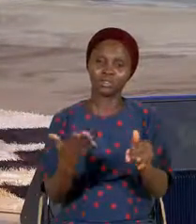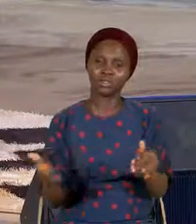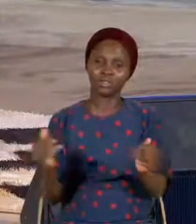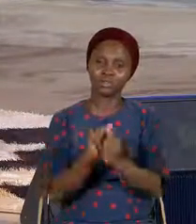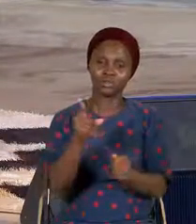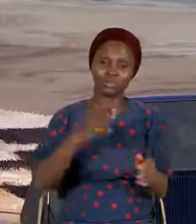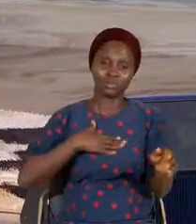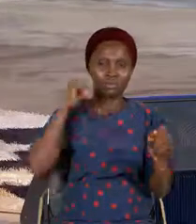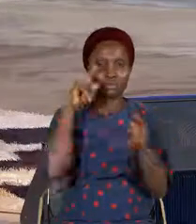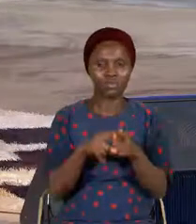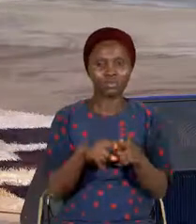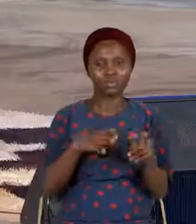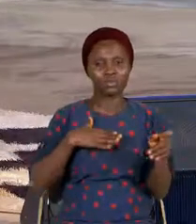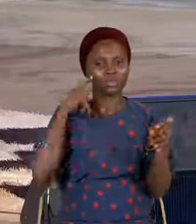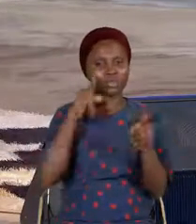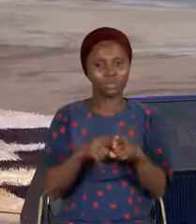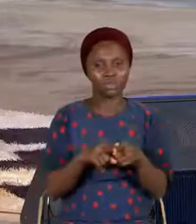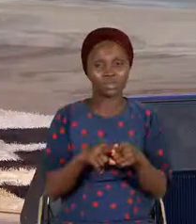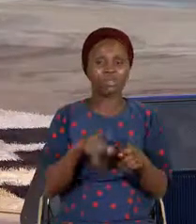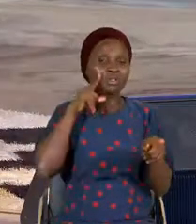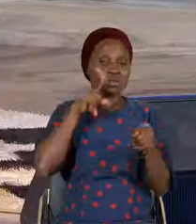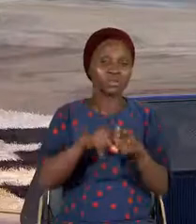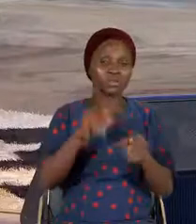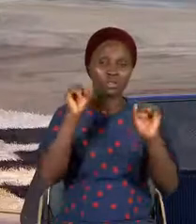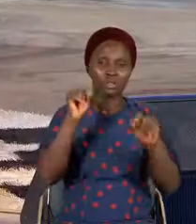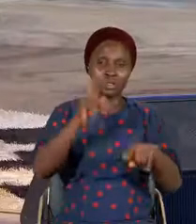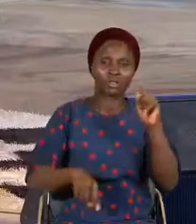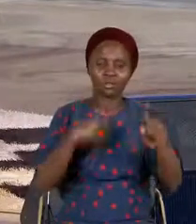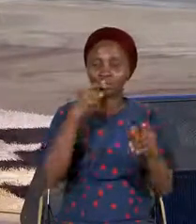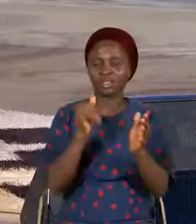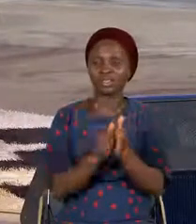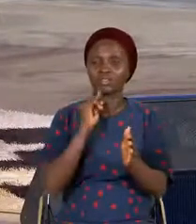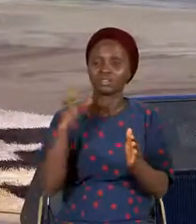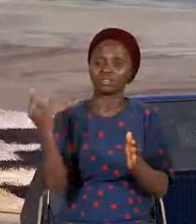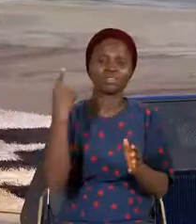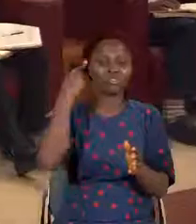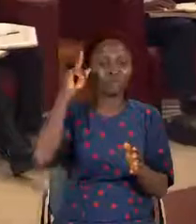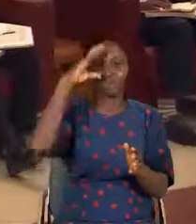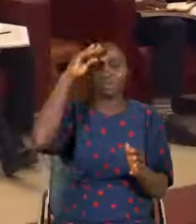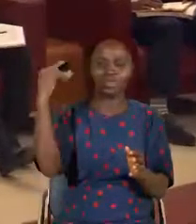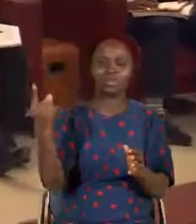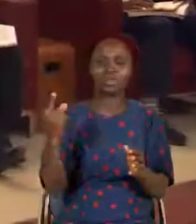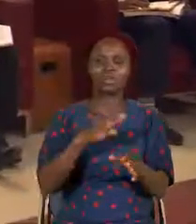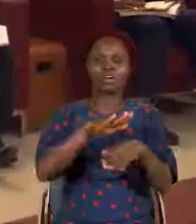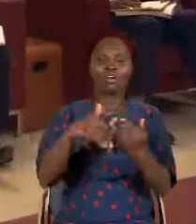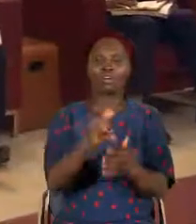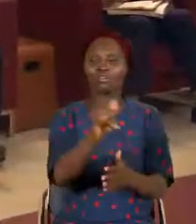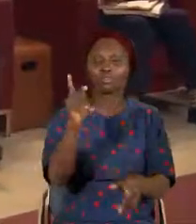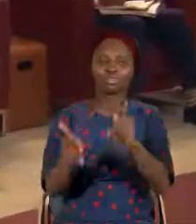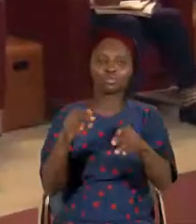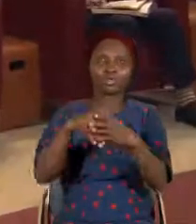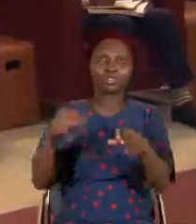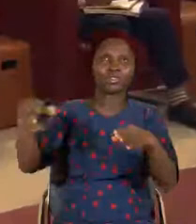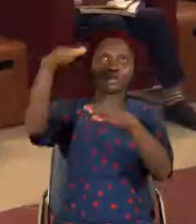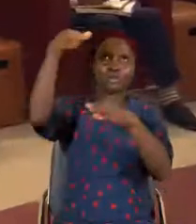toi, mon frère, ma soeur. Les soeurs ne pourront pas dire, ah, ceci-là, c'est pour seulement les hommes. Hein. Tous ces hommes, à